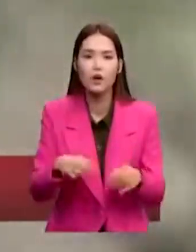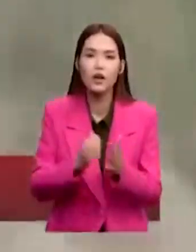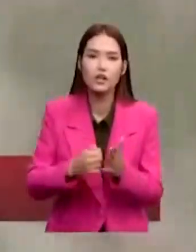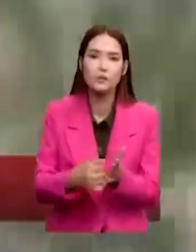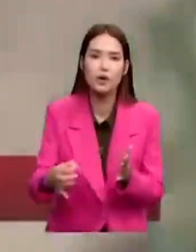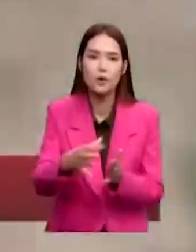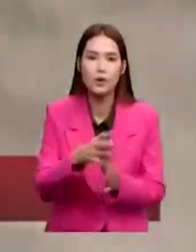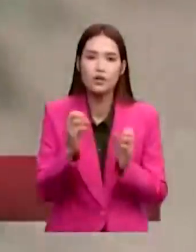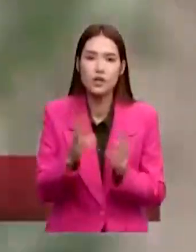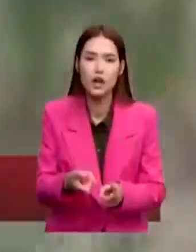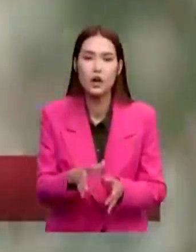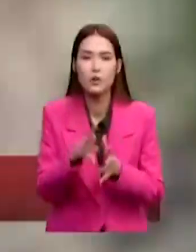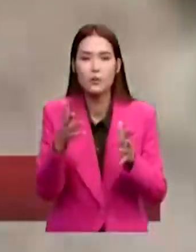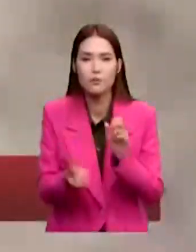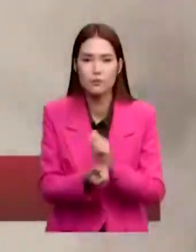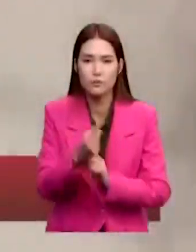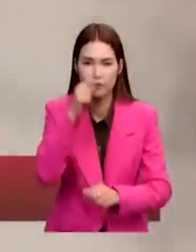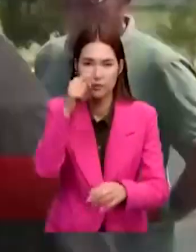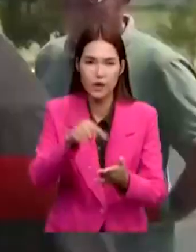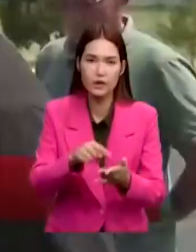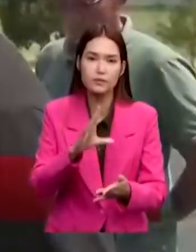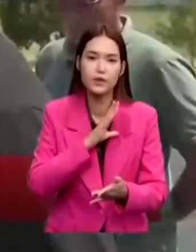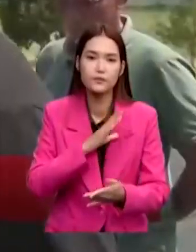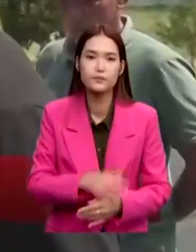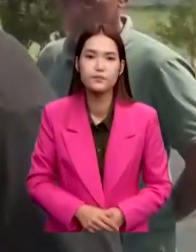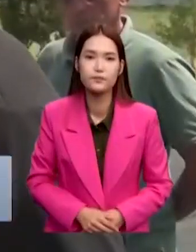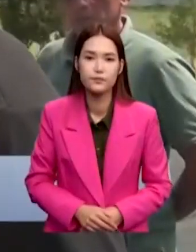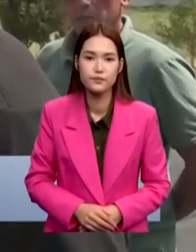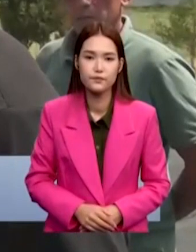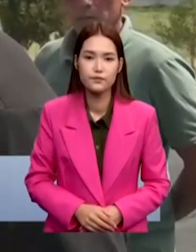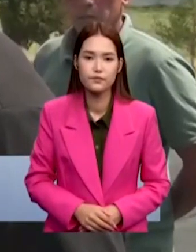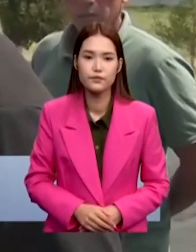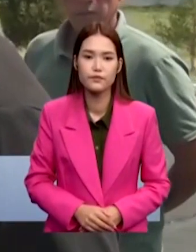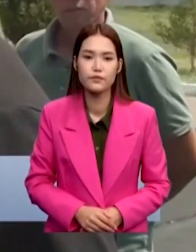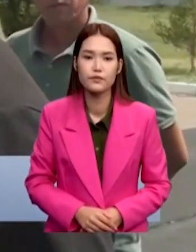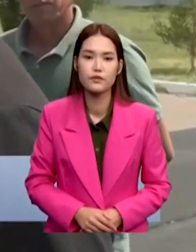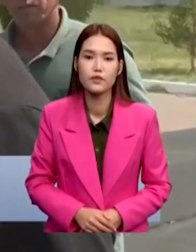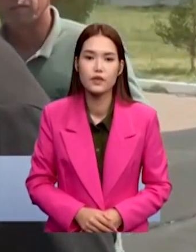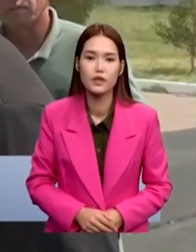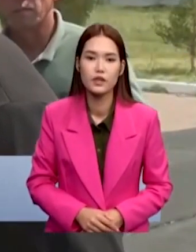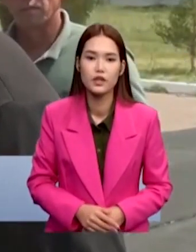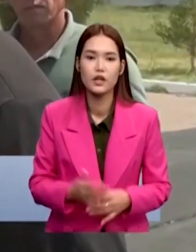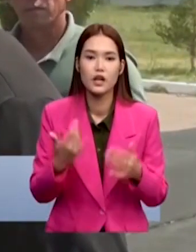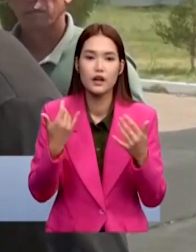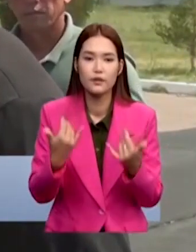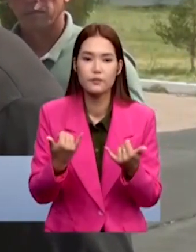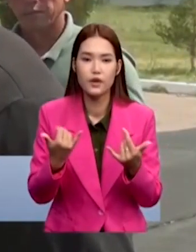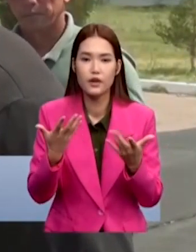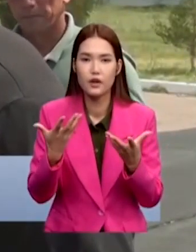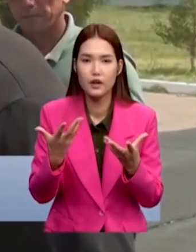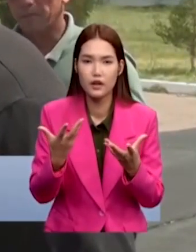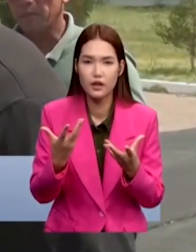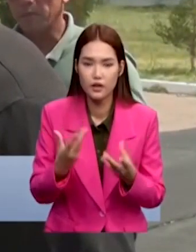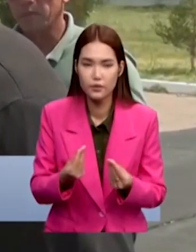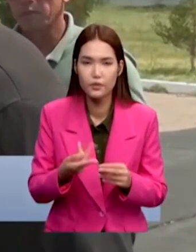күзде қан құны шарықтайды деп болжайды. Бізге қазір режим ЧС объявлять етсе, кішкене режим ЧС,